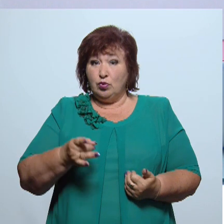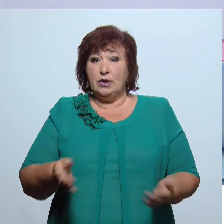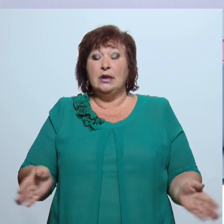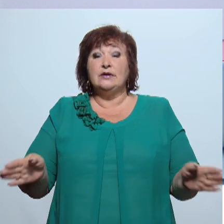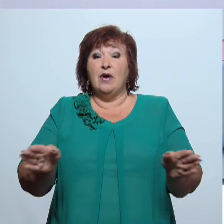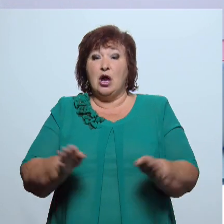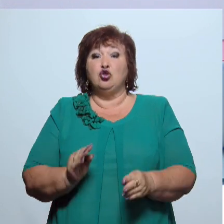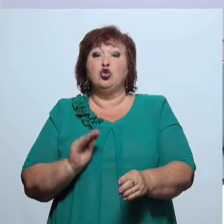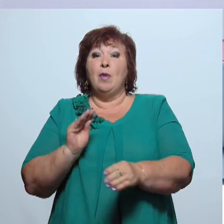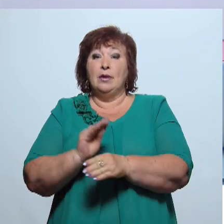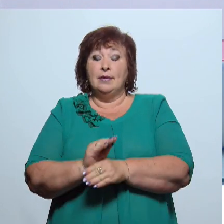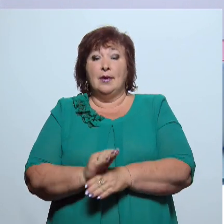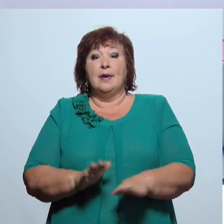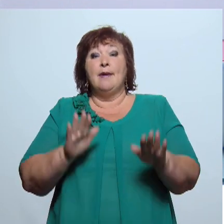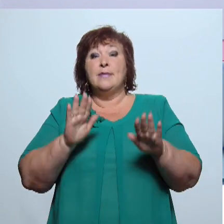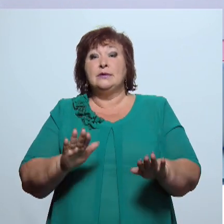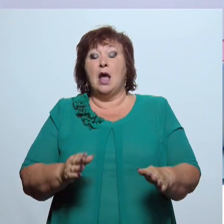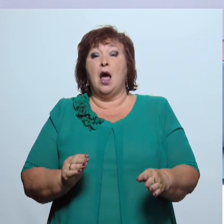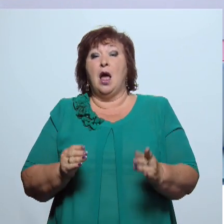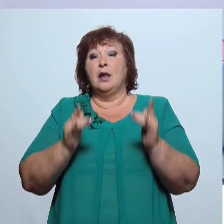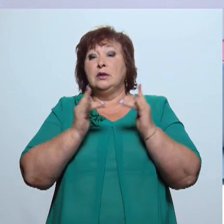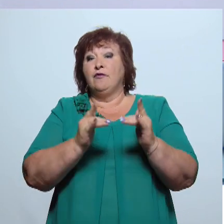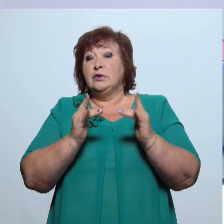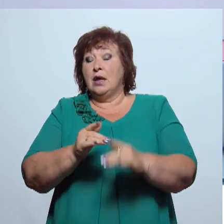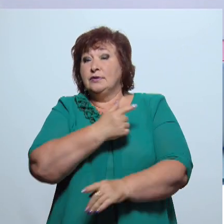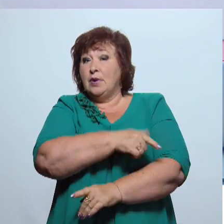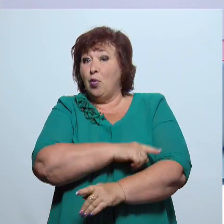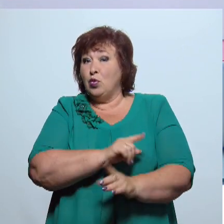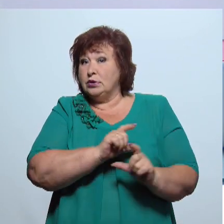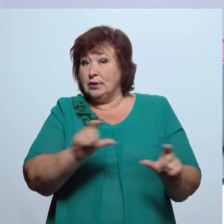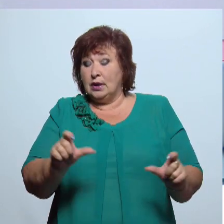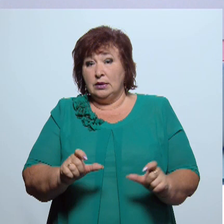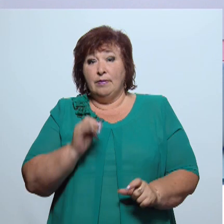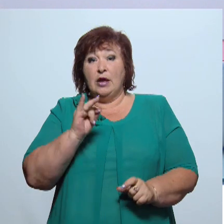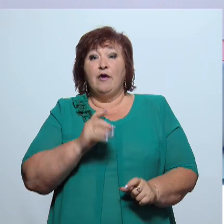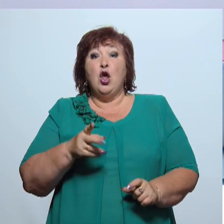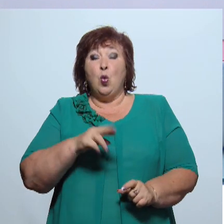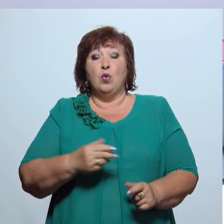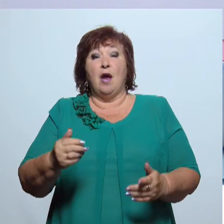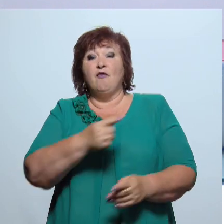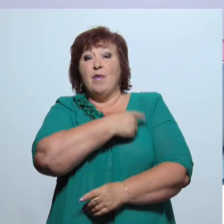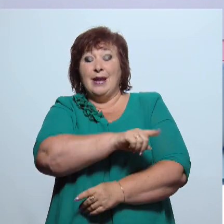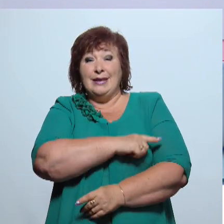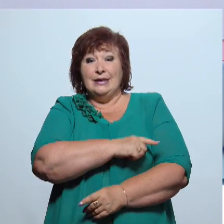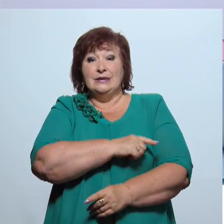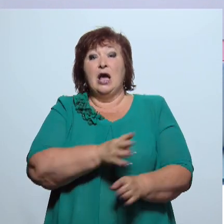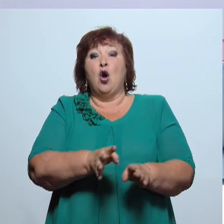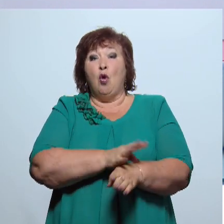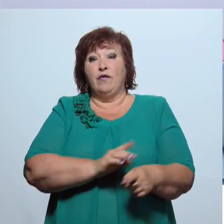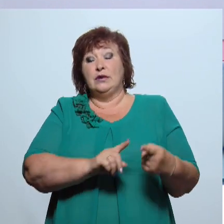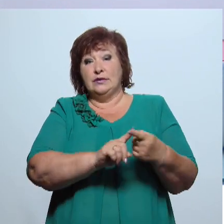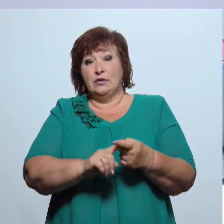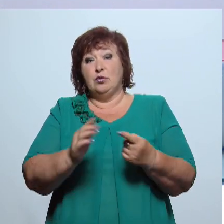разворачивают дополнительные места для ковид-пациентов в стационарах. Уже завтра, с 1 июля, больных с новой коронавирусной инфекцией снова